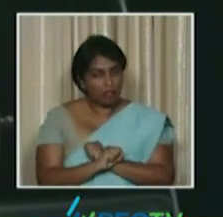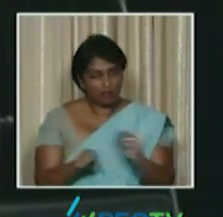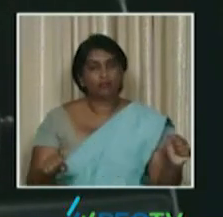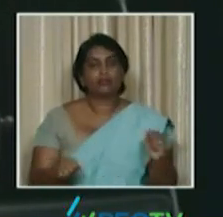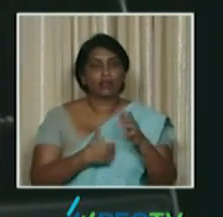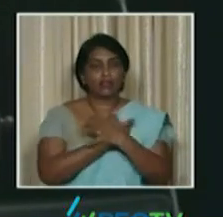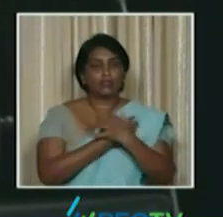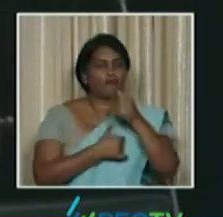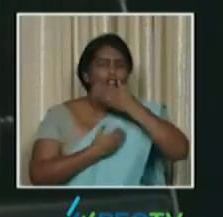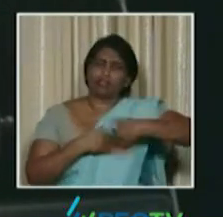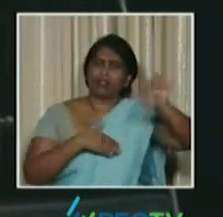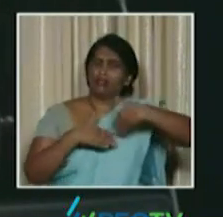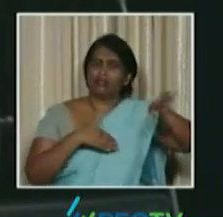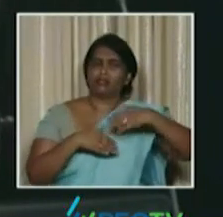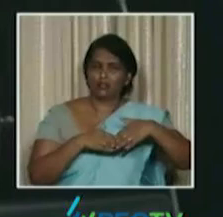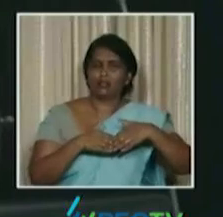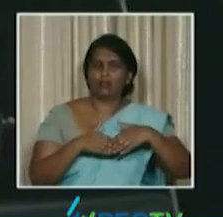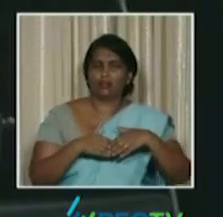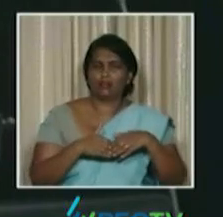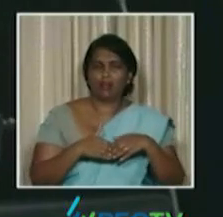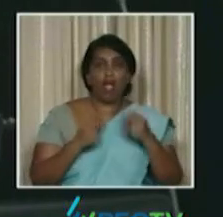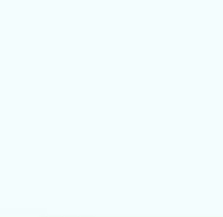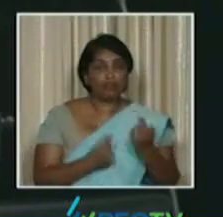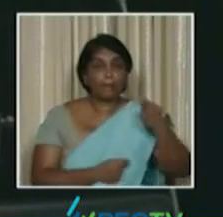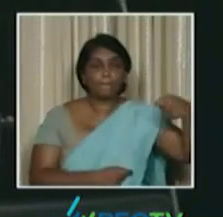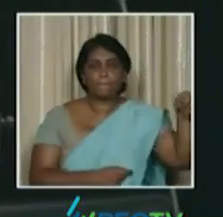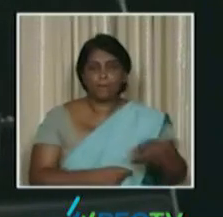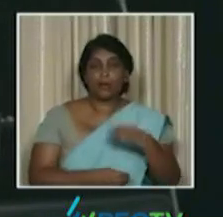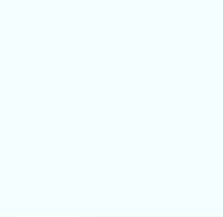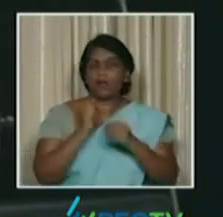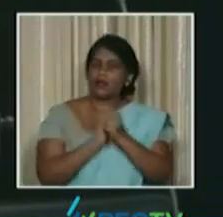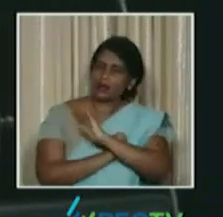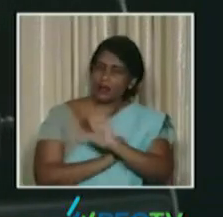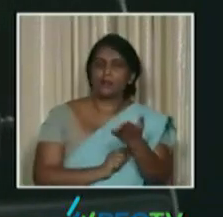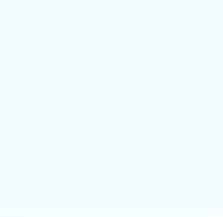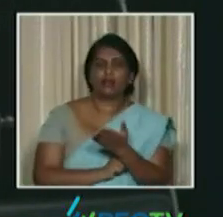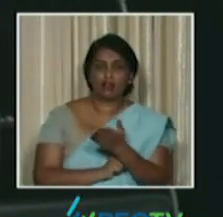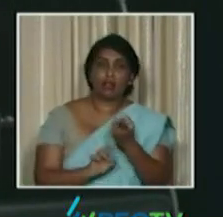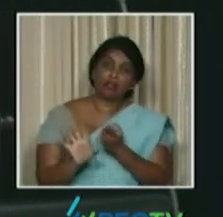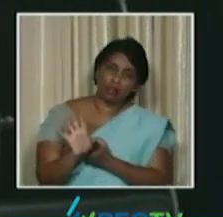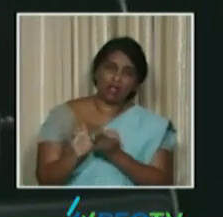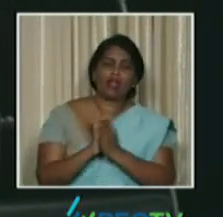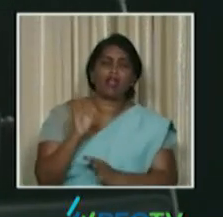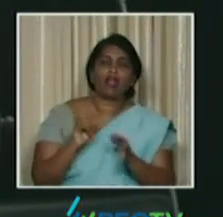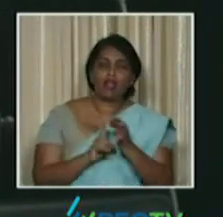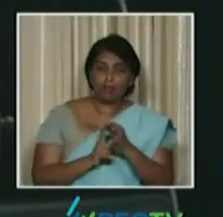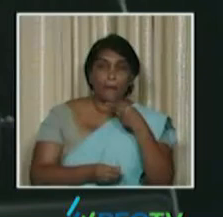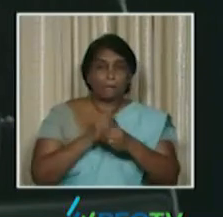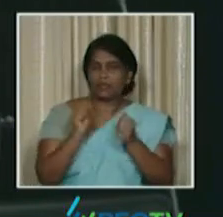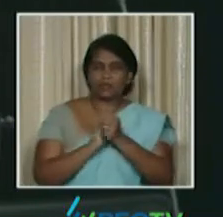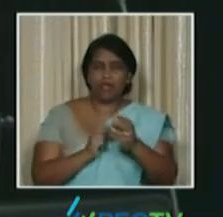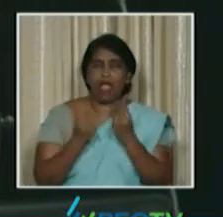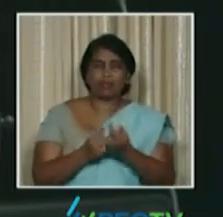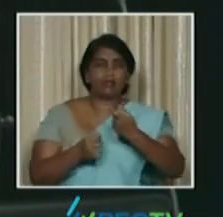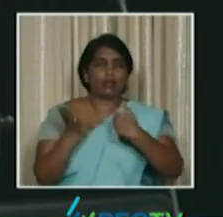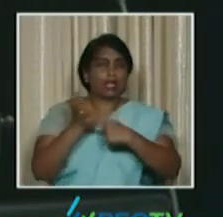සමනල වැවෙන් වතුර නිදහස් කරනවා. ඒ නිදහස් කරන්නේ මේ හදිසි මිලදී ගැනීම බල. ඒ ජාවාරම කරන්න එපා. ඔබතුමා තරුණ ඇමතිවරයෙක් කියන මේ ජාවාරම කරලා හදිසි මිලදී